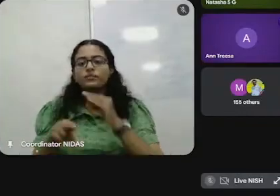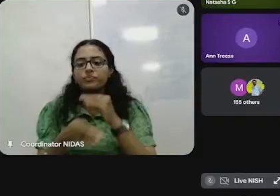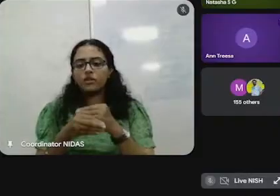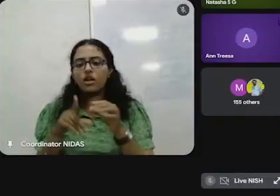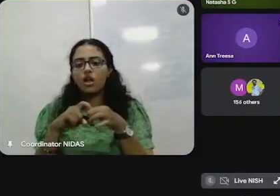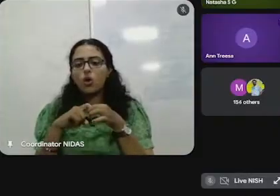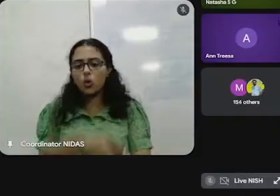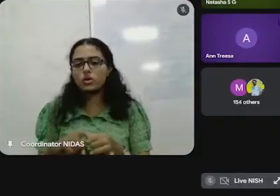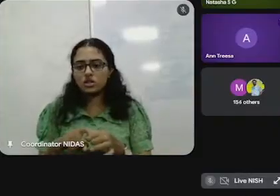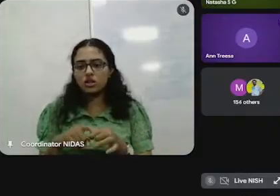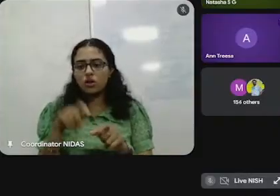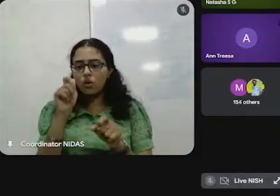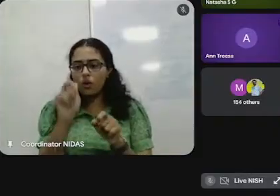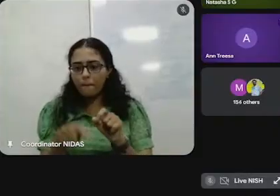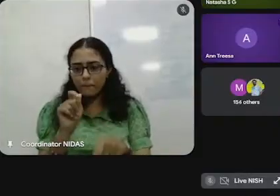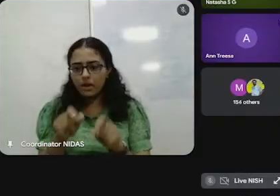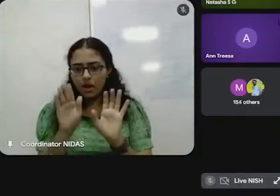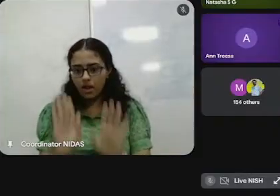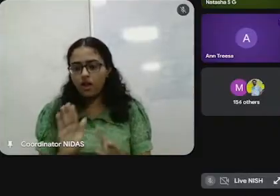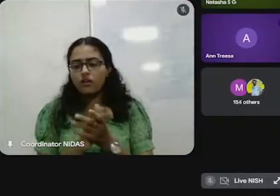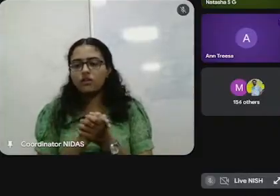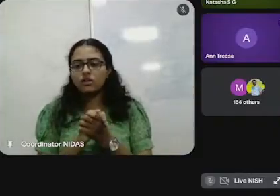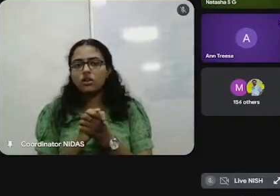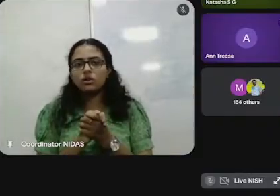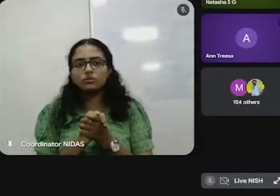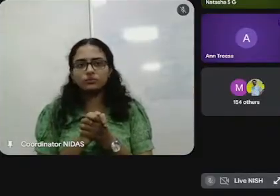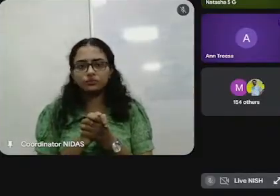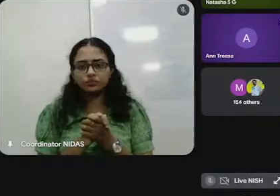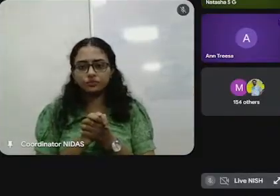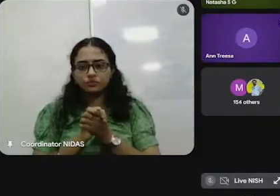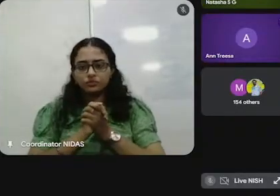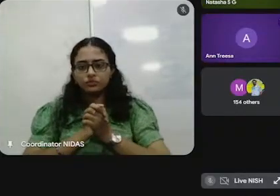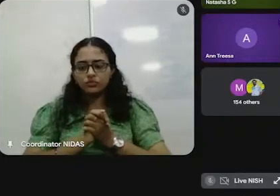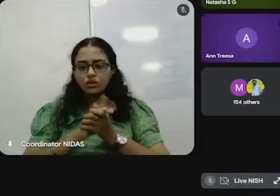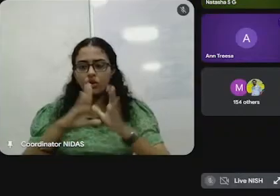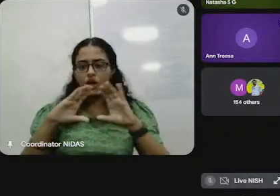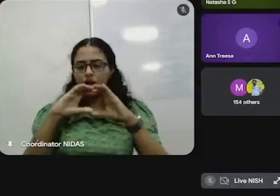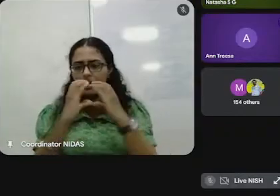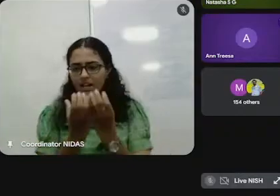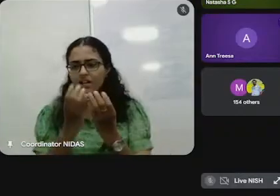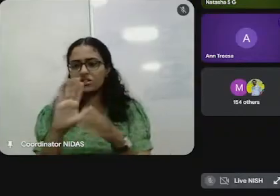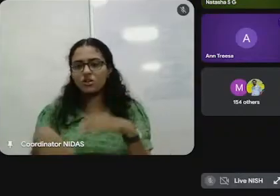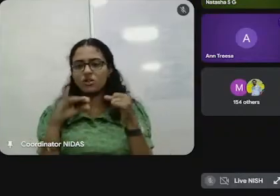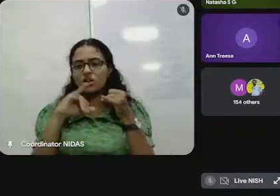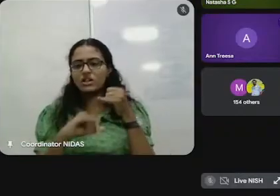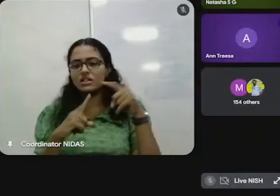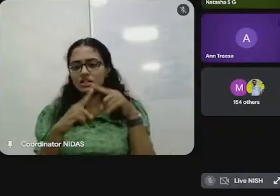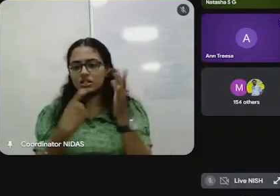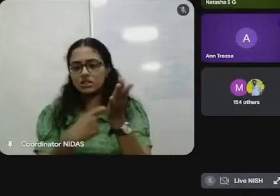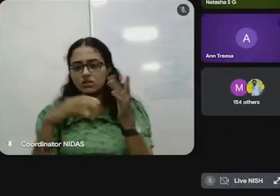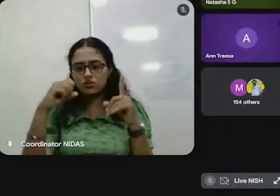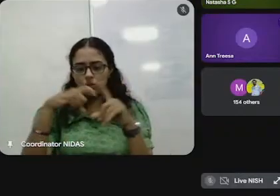നടാഷ SG എന്നൊരാള് കമന്റ് ചെയ്തിട്ടുണ്ടായിരുന്നു, ഒരു ക്ലാസ്സസ് കമ്മ്യൂണിറ്റീസിൽ സ്ട്രോക്ക് റിലേറ്റഡ് ചെയ്യുന്നുണ്ടോ